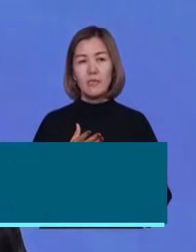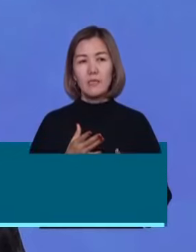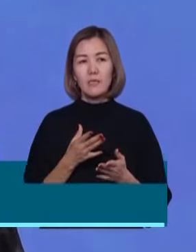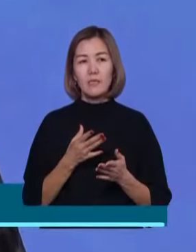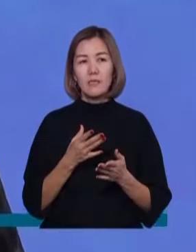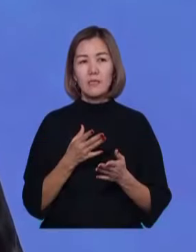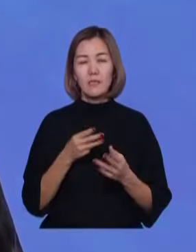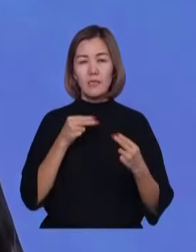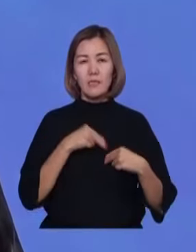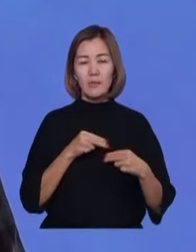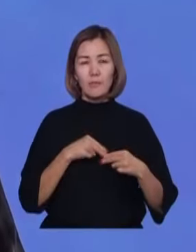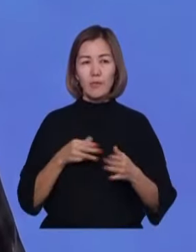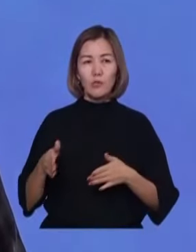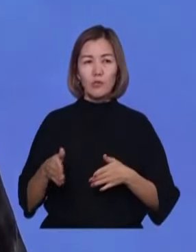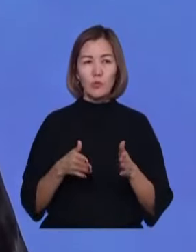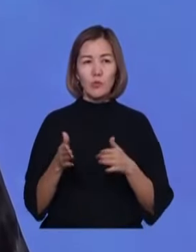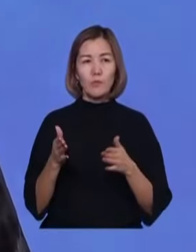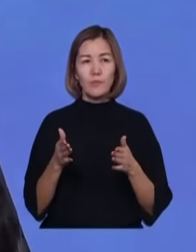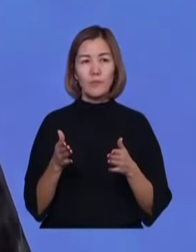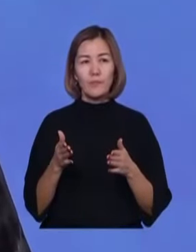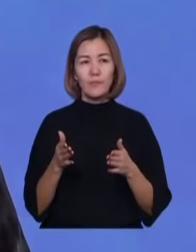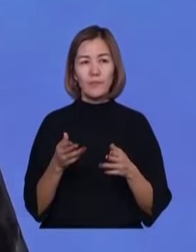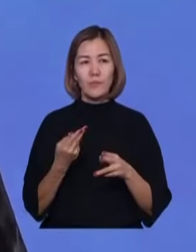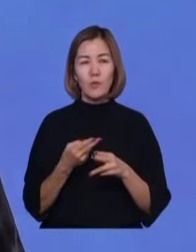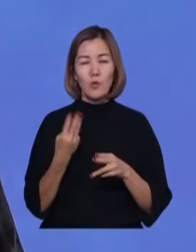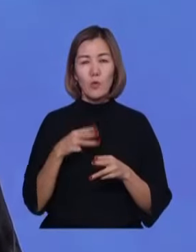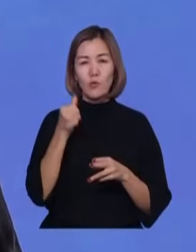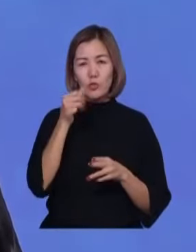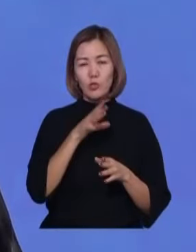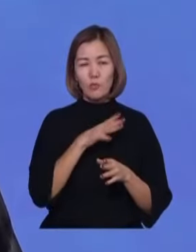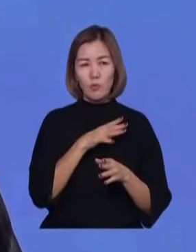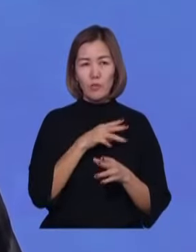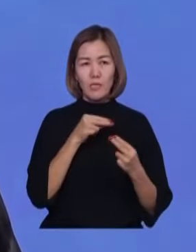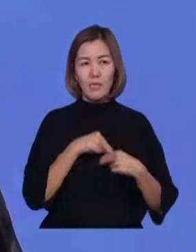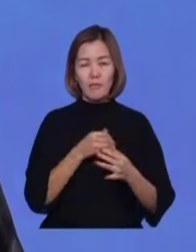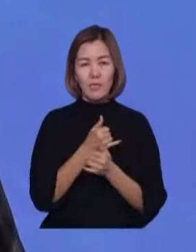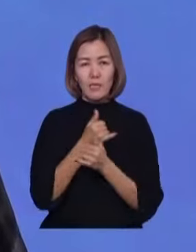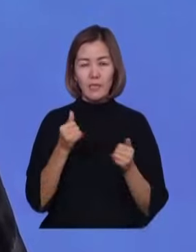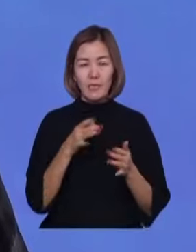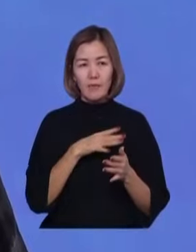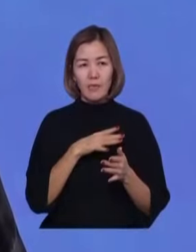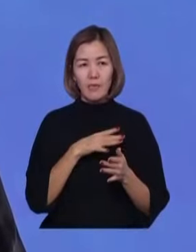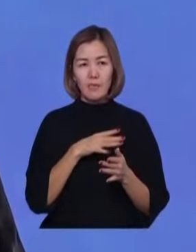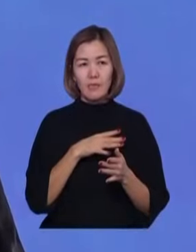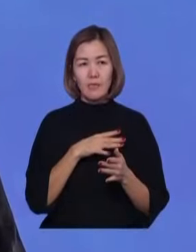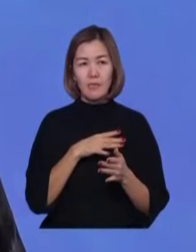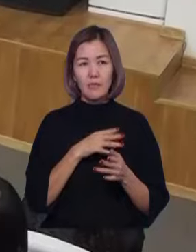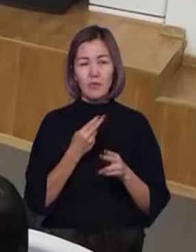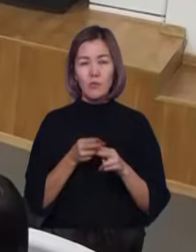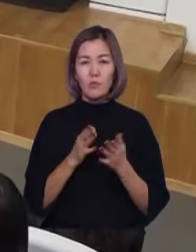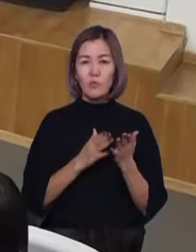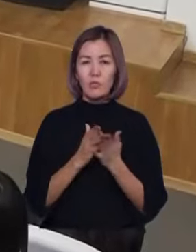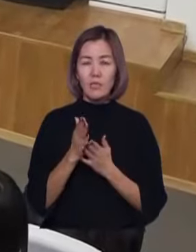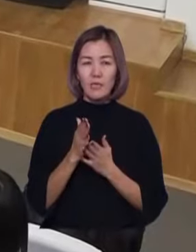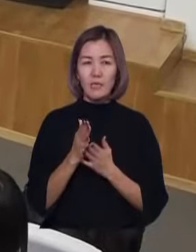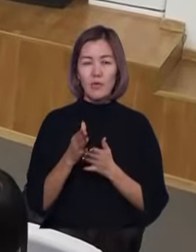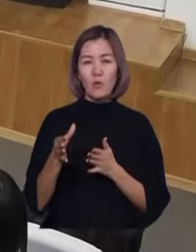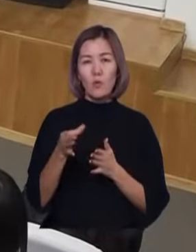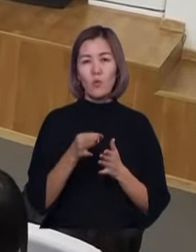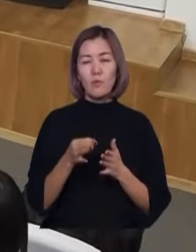Өзімнің еңбек жолым 30 жыл болды еңбек еткеніме осы салада.